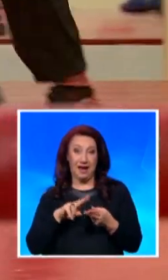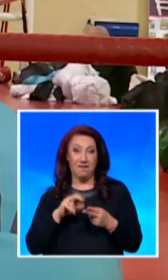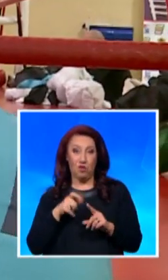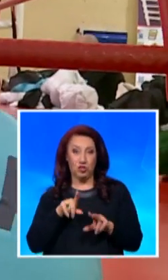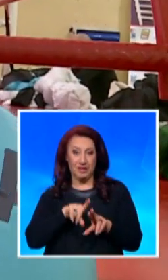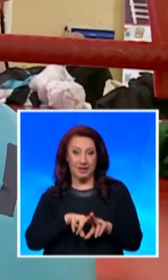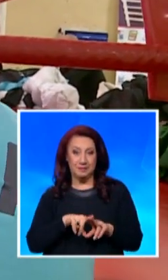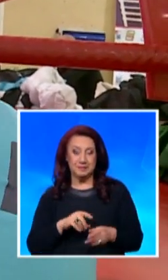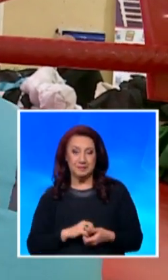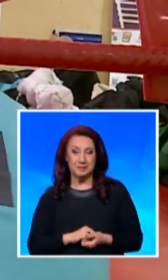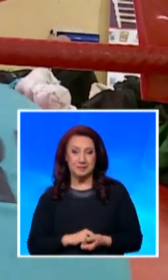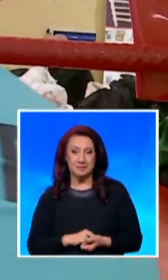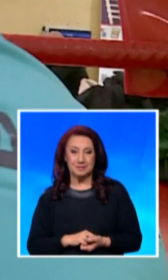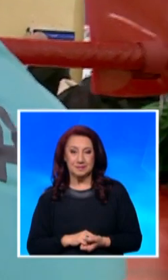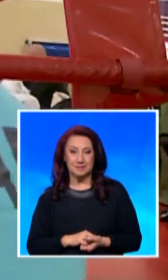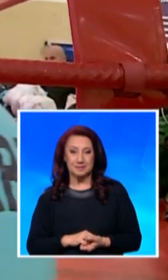Краката!